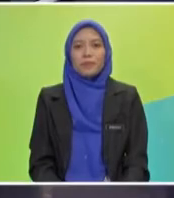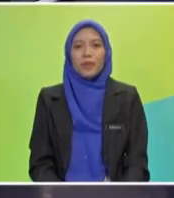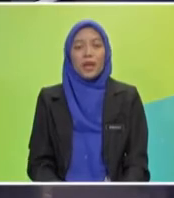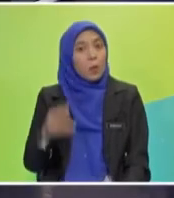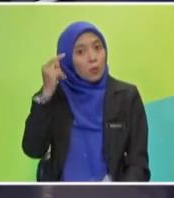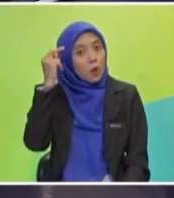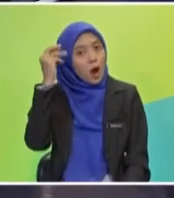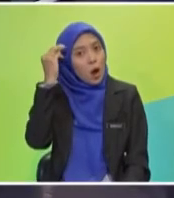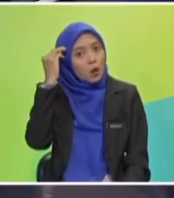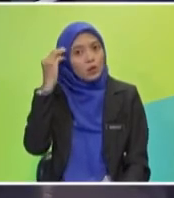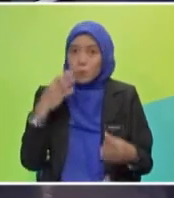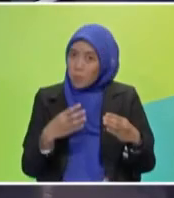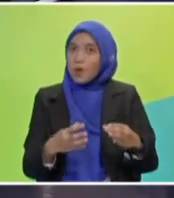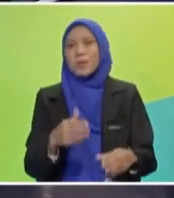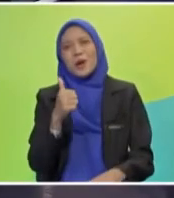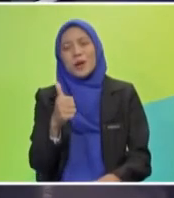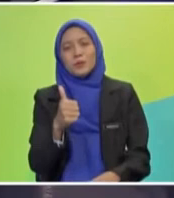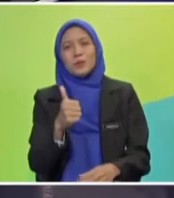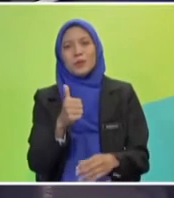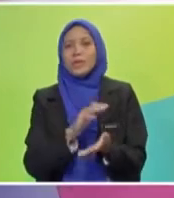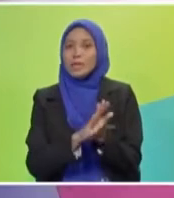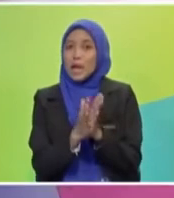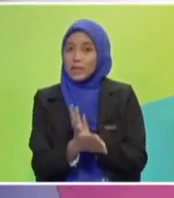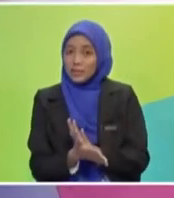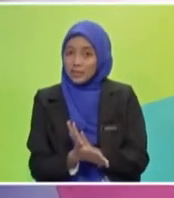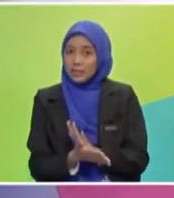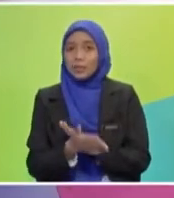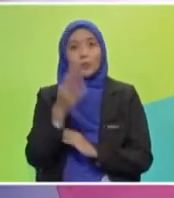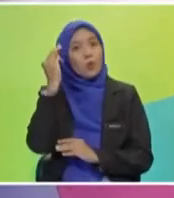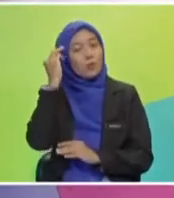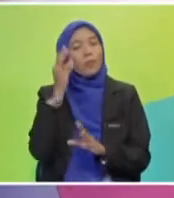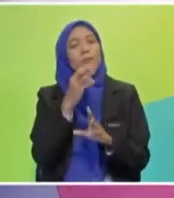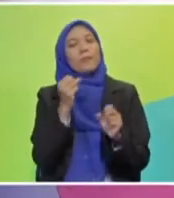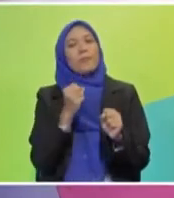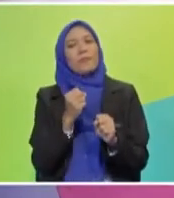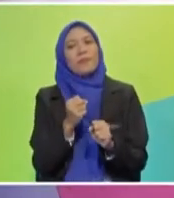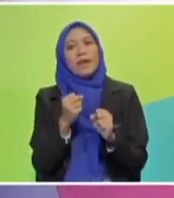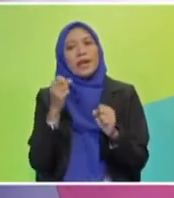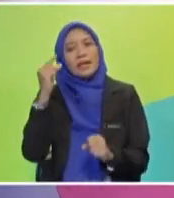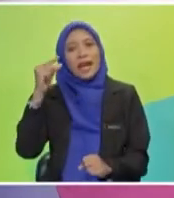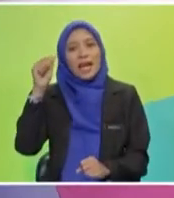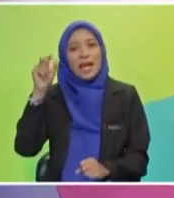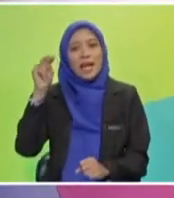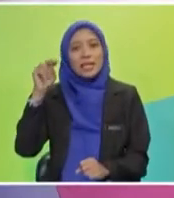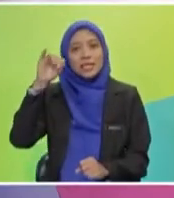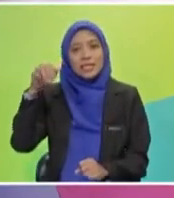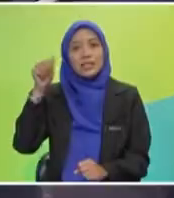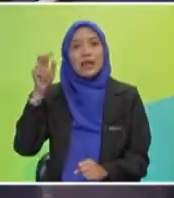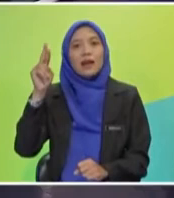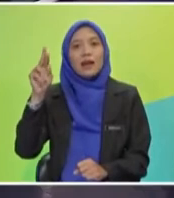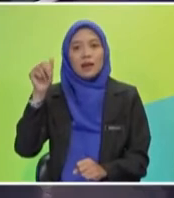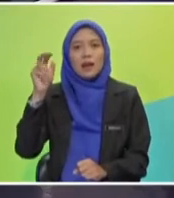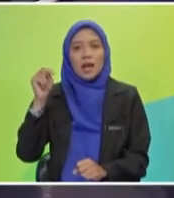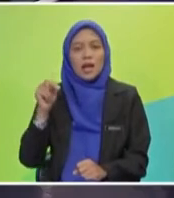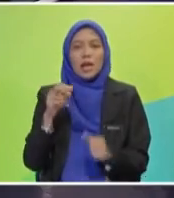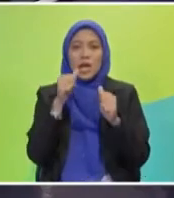hari ini murid-murid kita. Jadi? Kita bagi satu kan dekat Muawis. Okey, empat kumpulan. Tiap-tiap kumpulan untuk yang warna